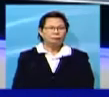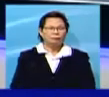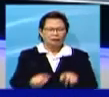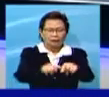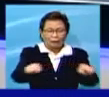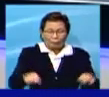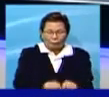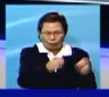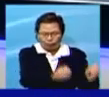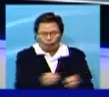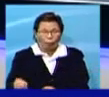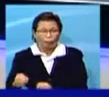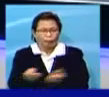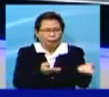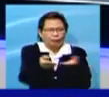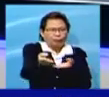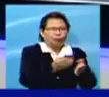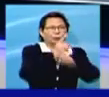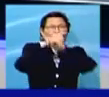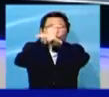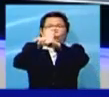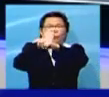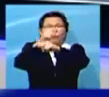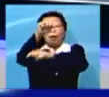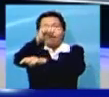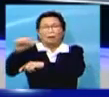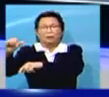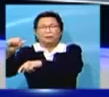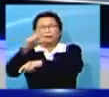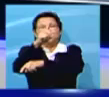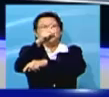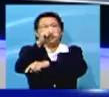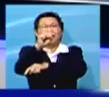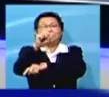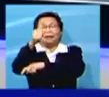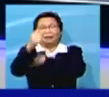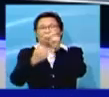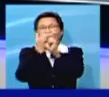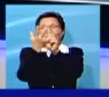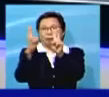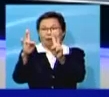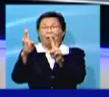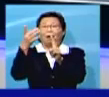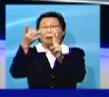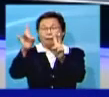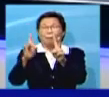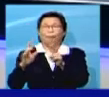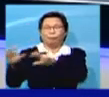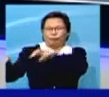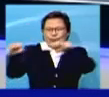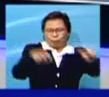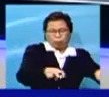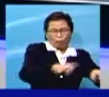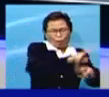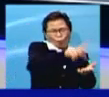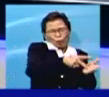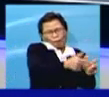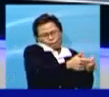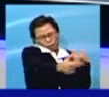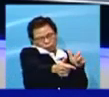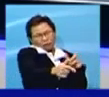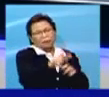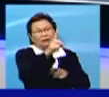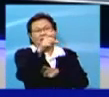Lokasi penganjuran Pameran Perkhidmatan Pertahanan Asia DSA 2018 akan dipindahkan ke pusat yang besar. DSA